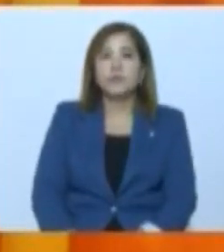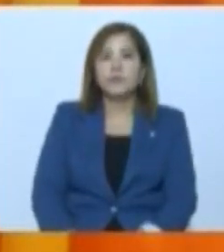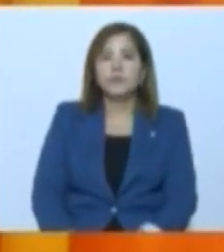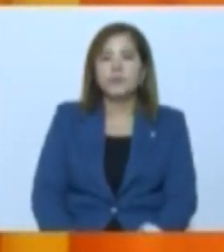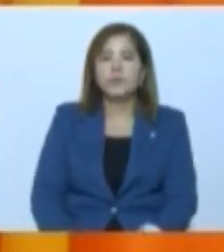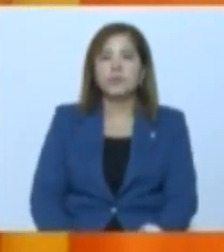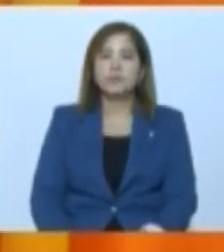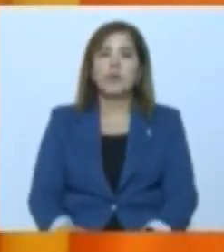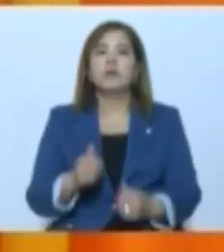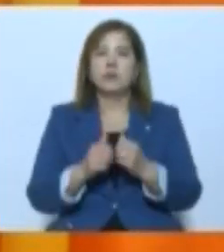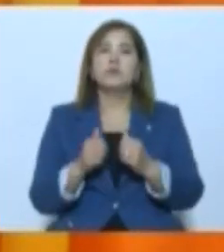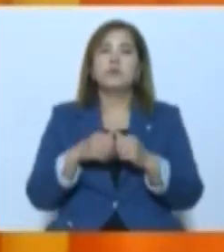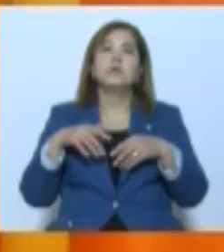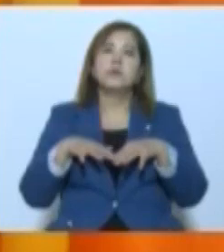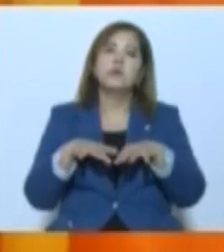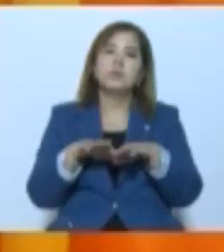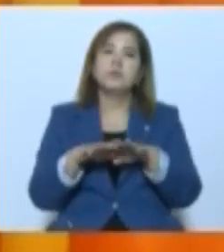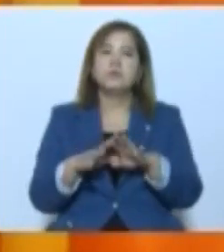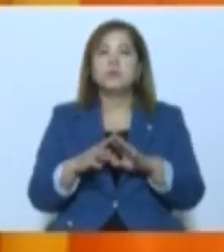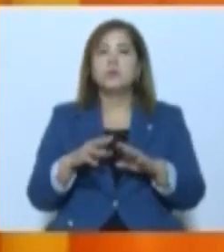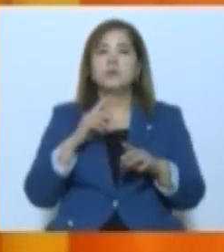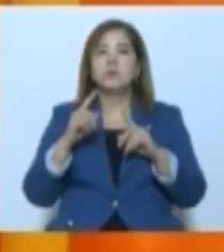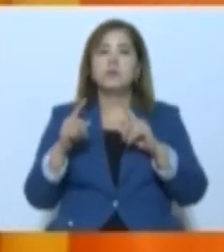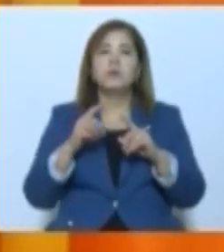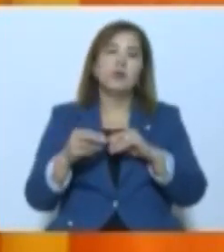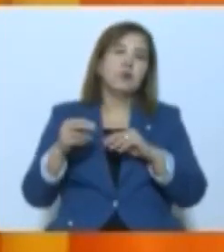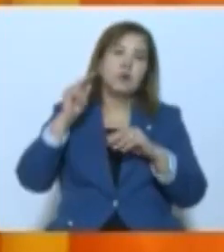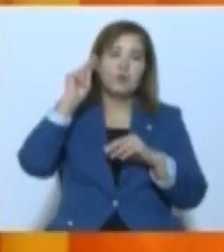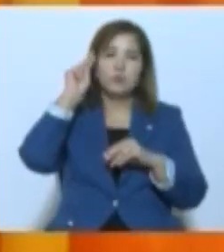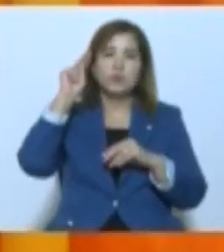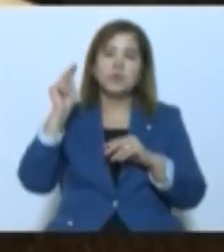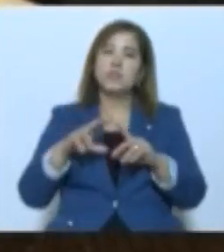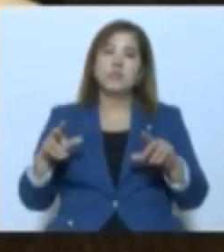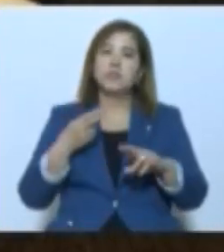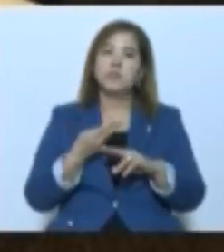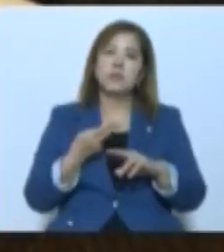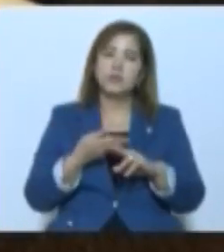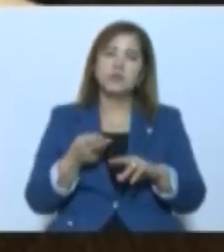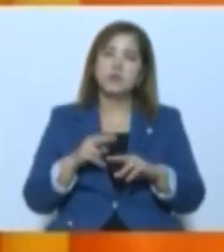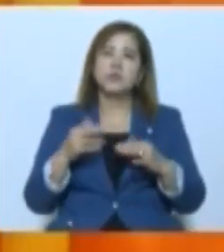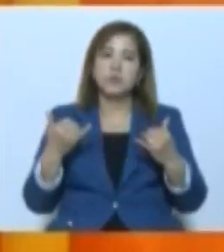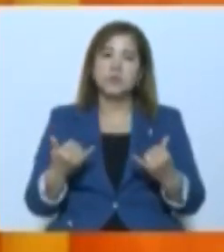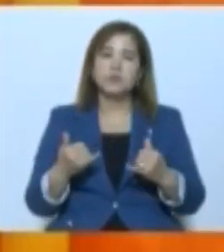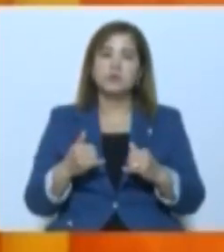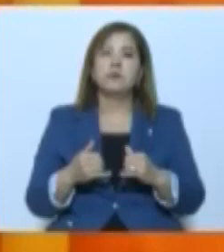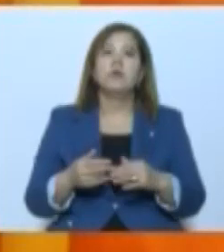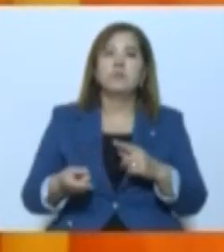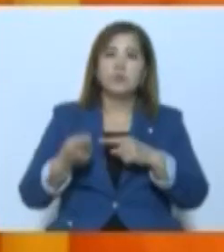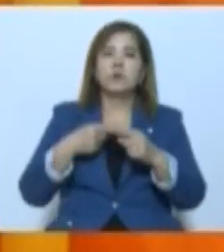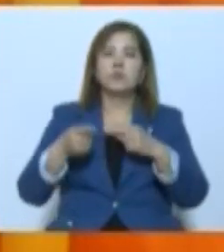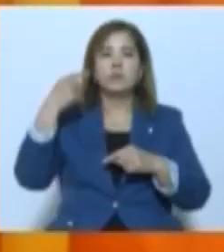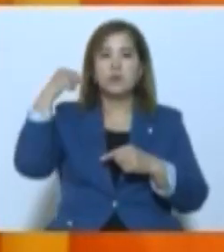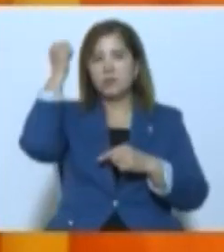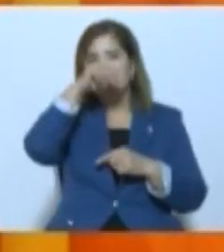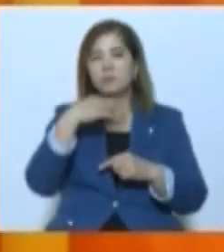по этим ремеслом можно сказать в стране не было учителей Да и сейчас их по пальца можно пересчитать в прошлом году съездил на